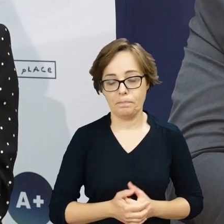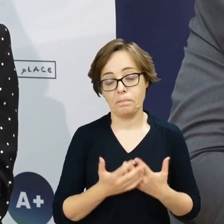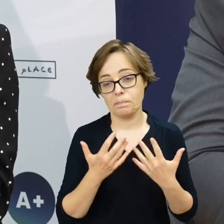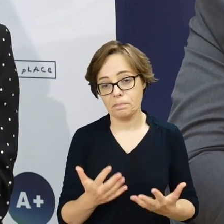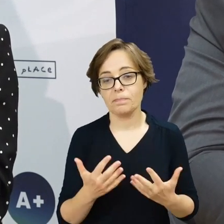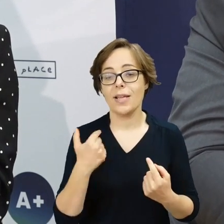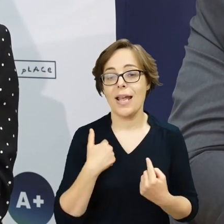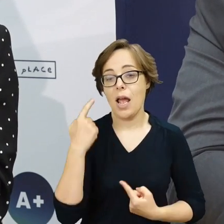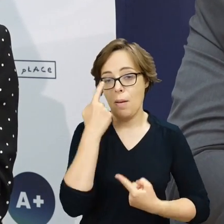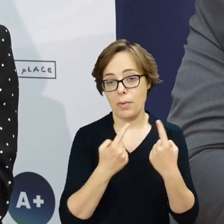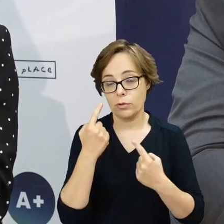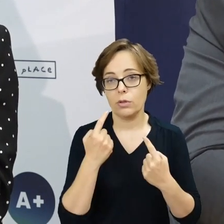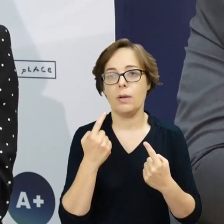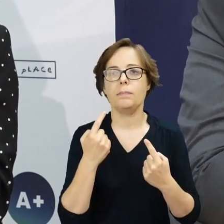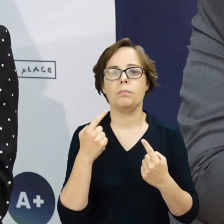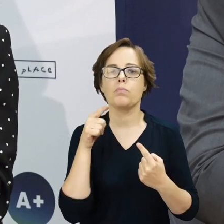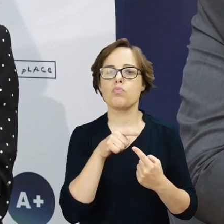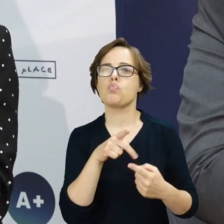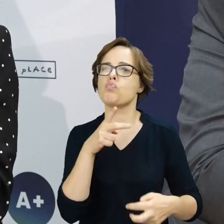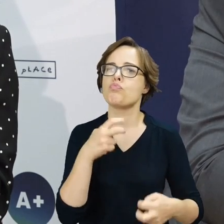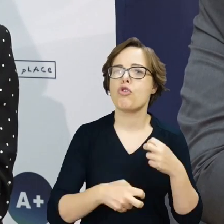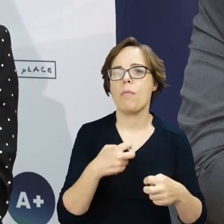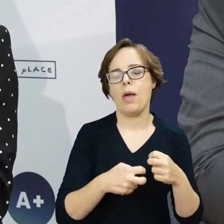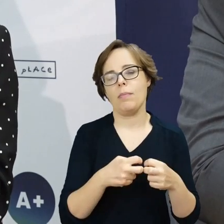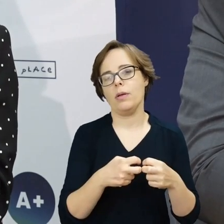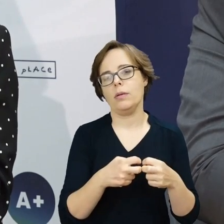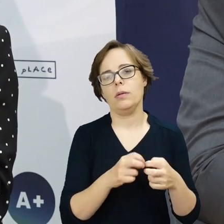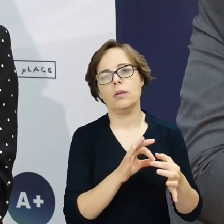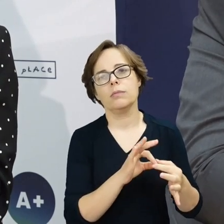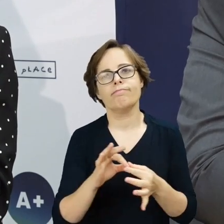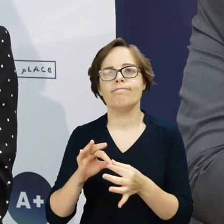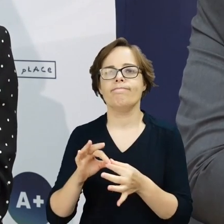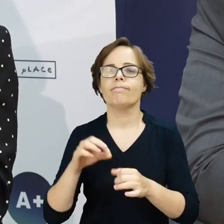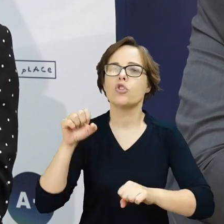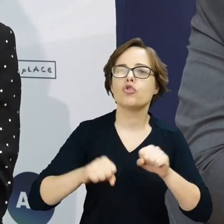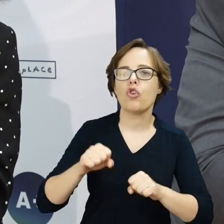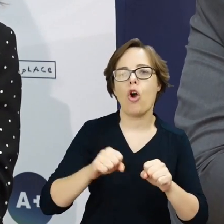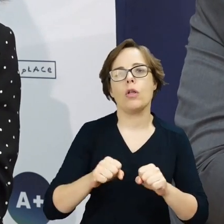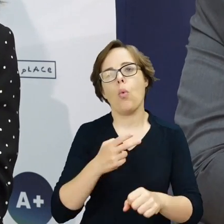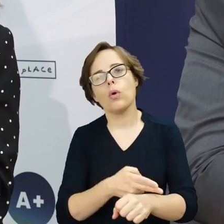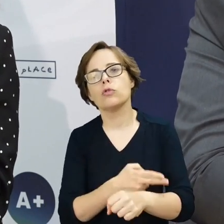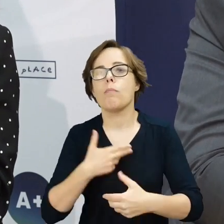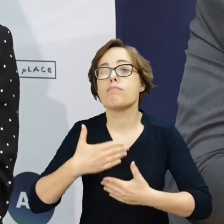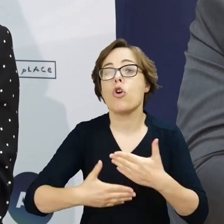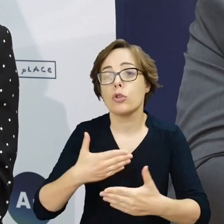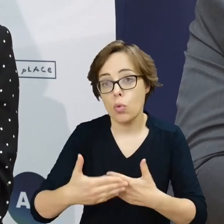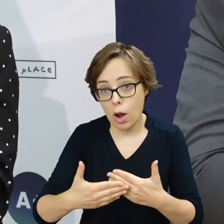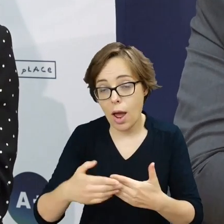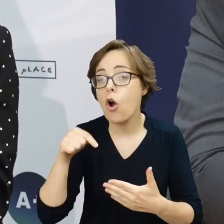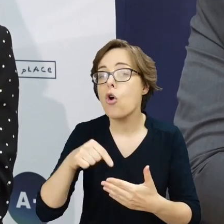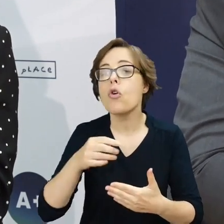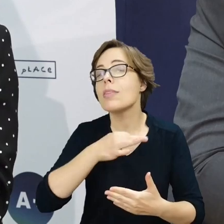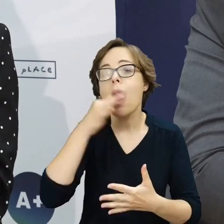najlepiej te problemy, które są związane z procedurą sądowo-administracyjną, podsumowują właśnie